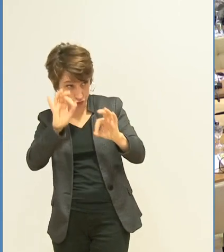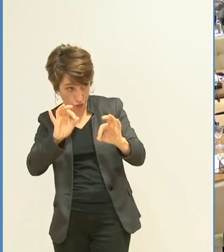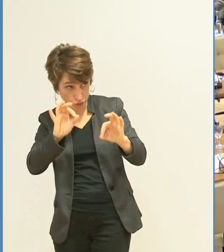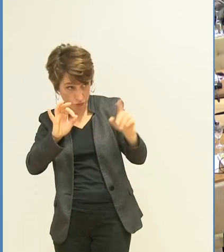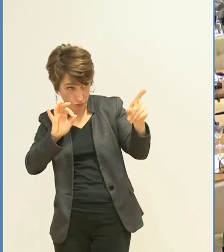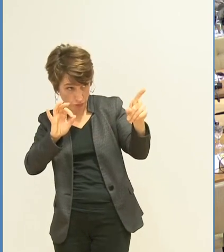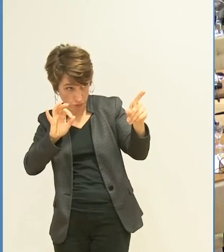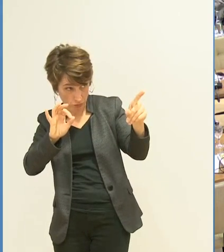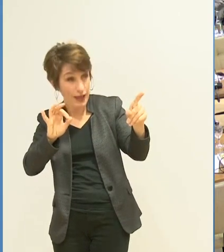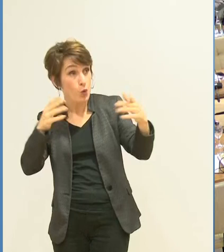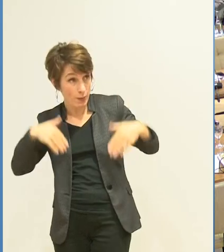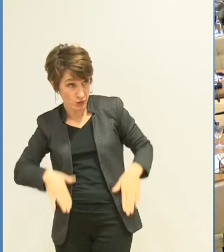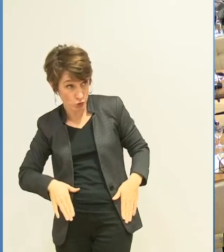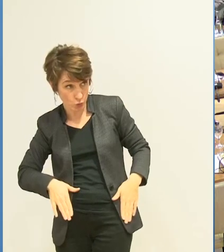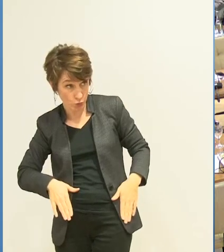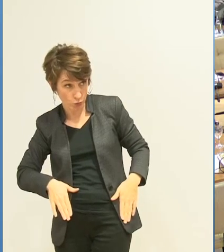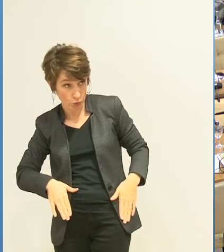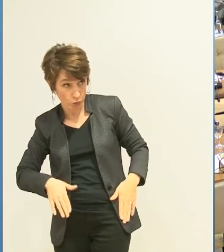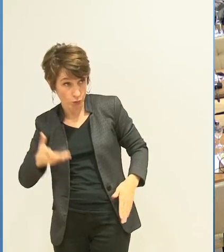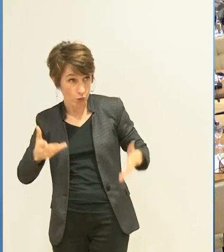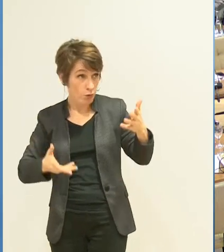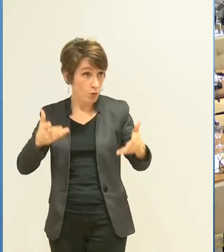vote abstention sur